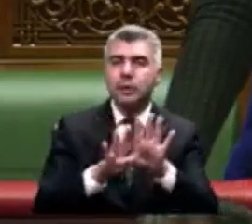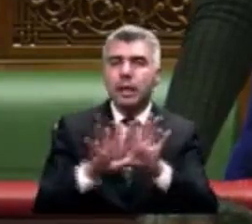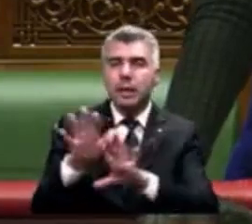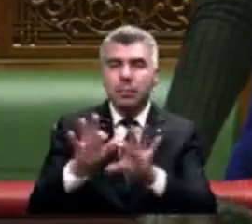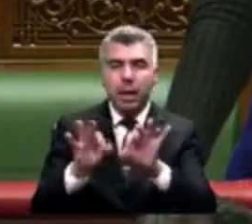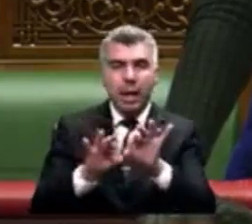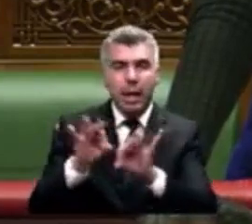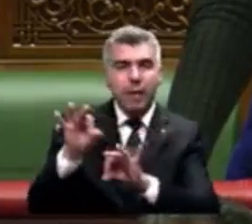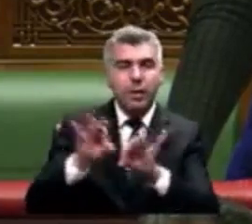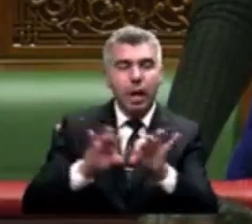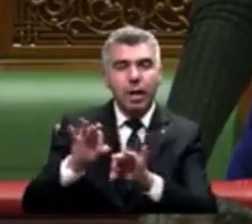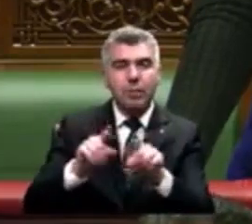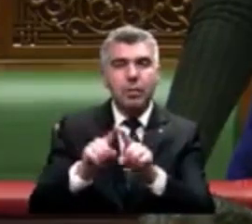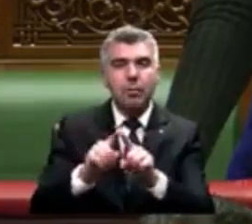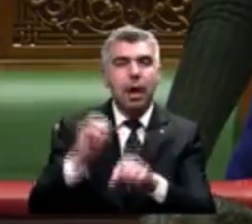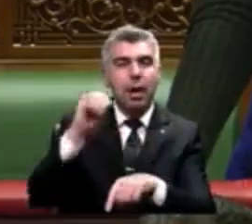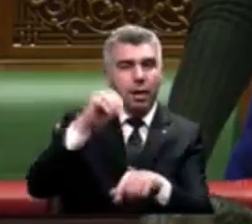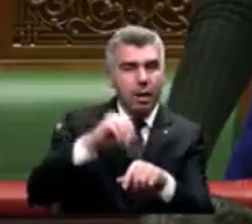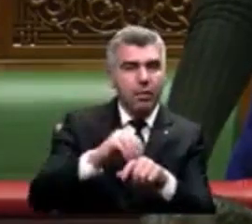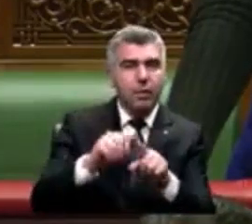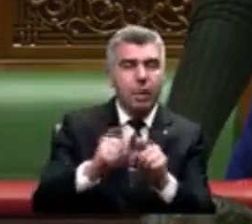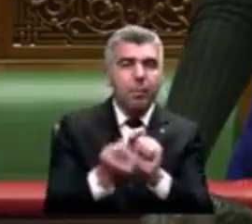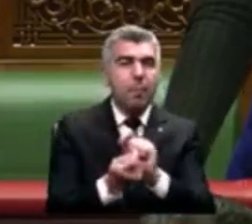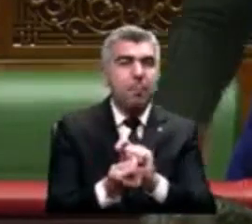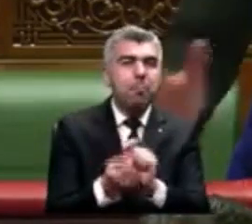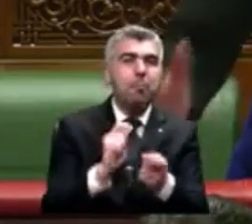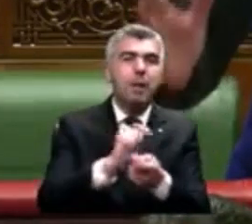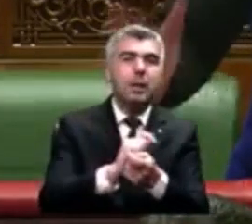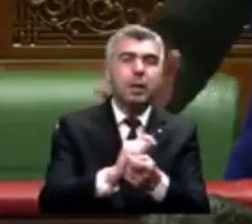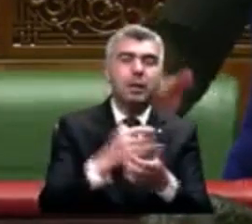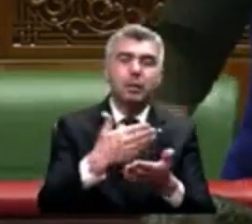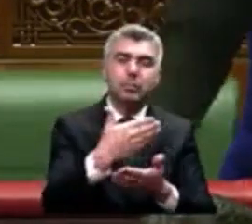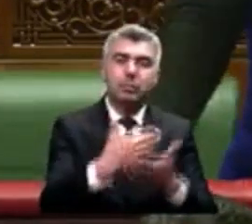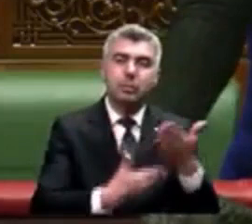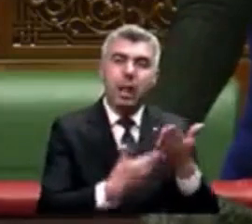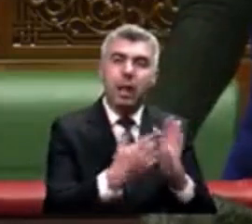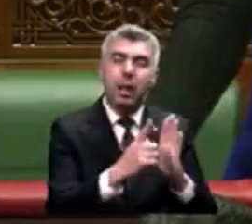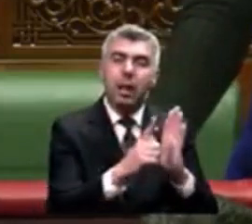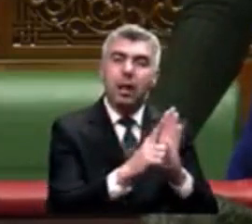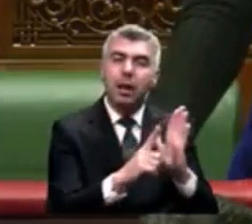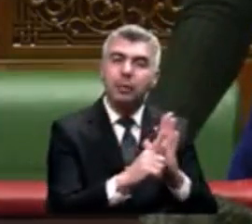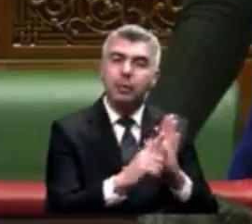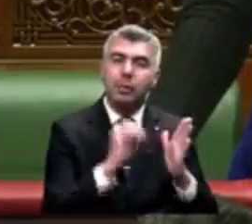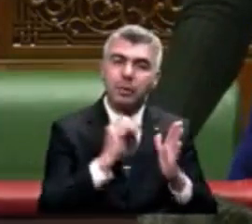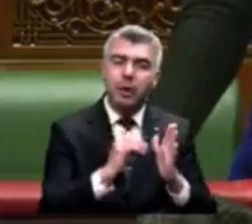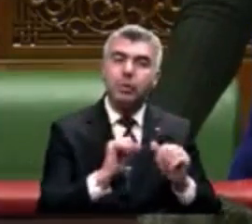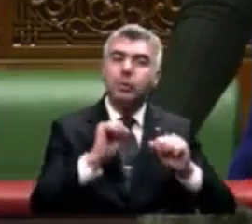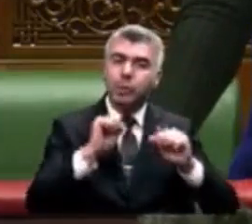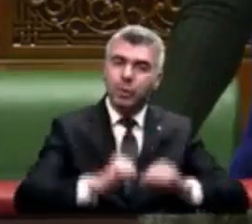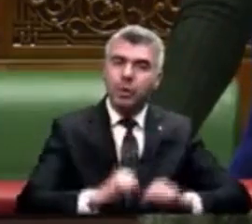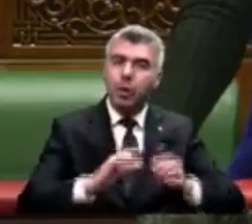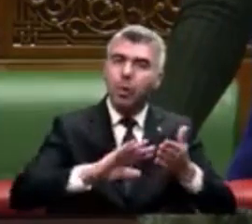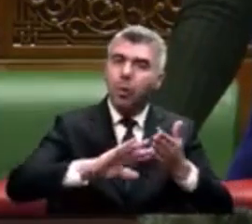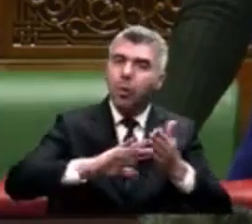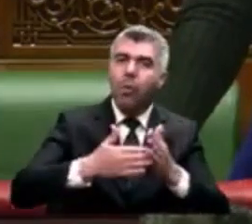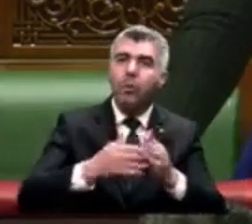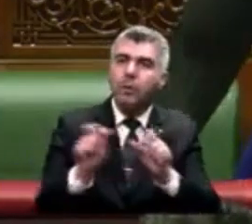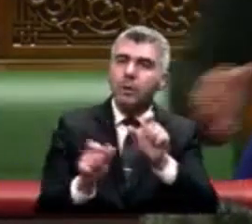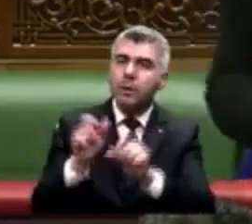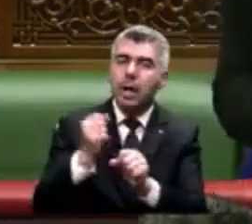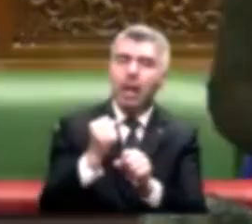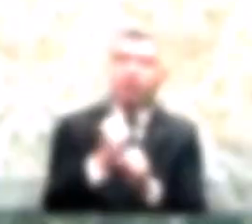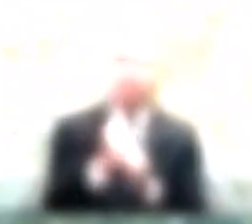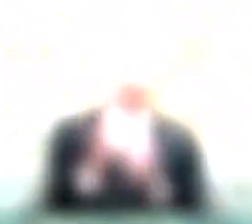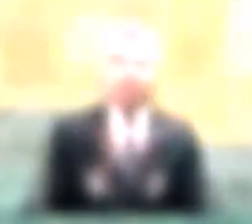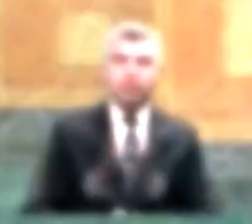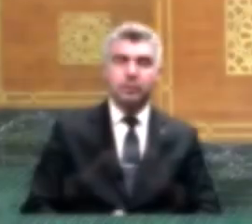بها لاعاده النظر ومراجعه هذا المرسوم بشكل يتجاوب مع المطالب الكامله للشغيله